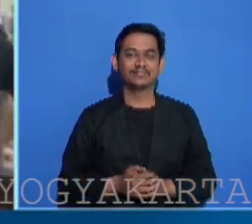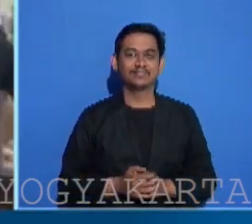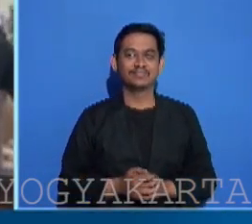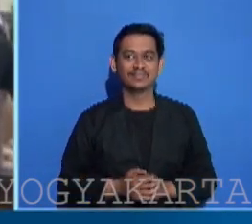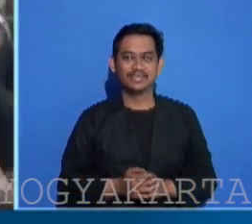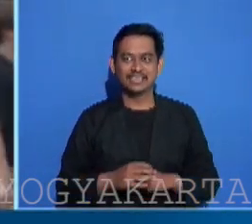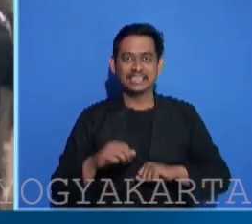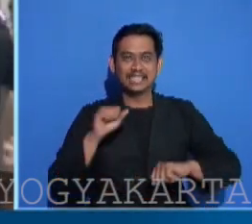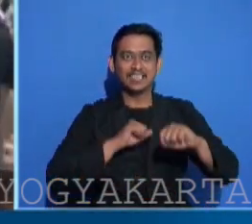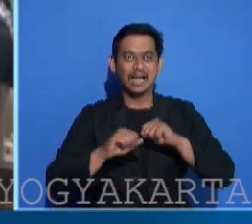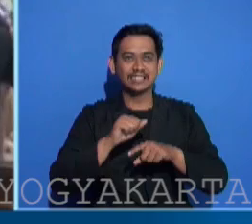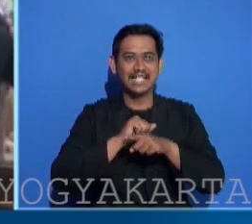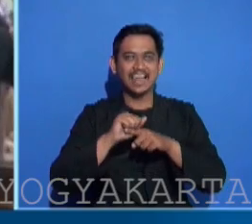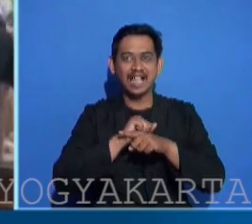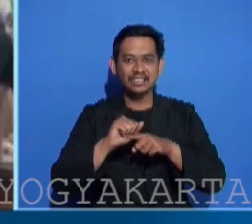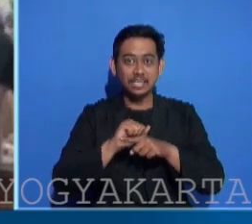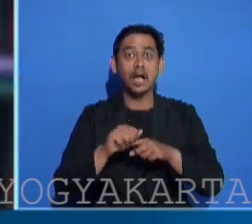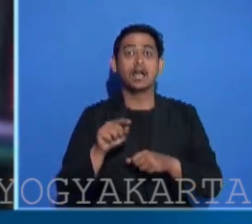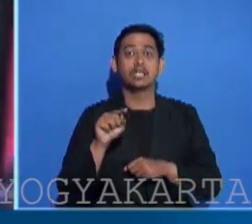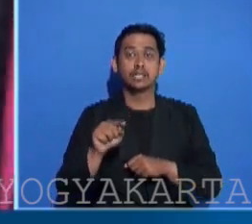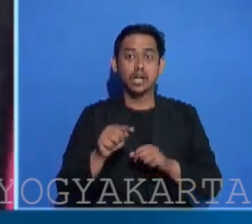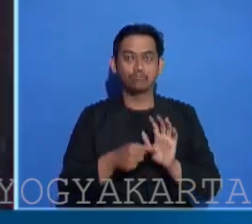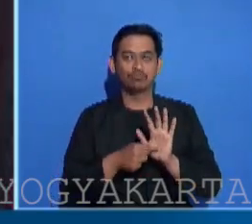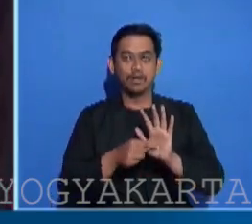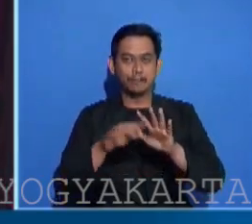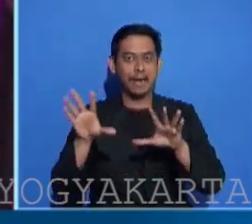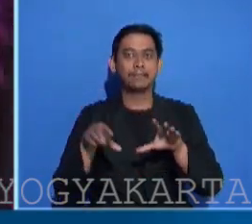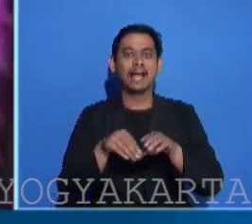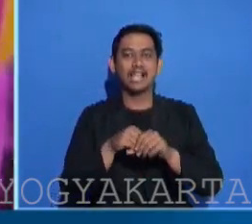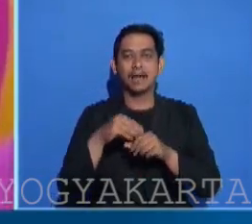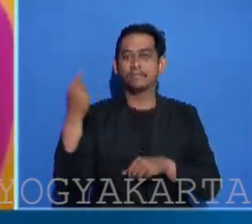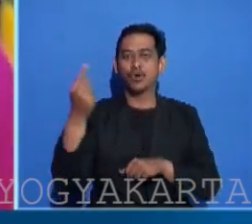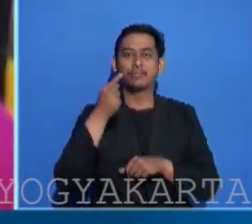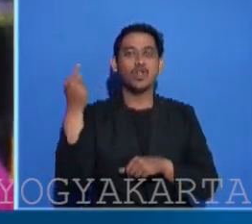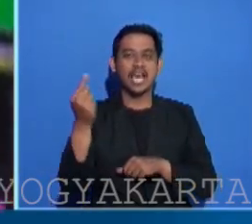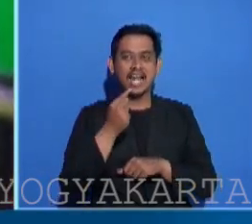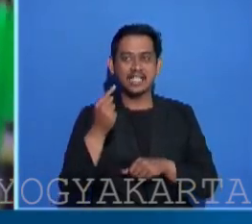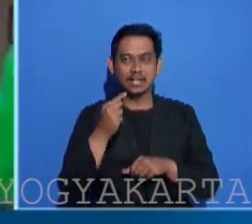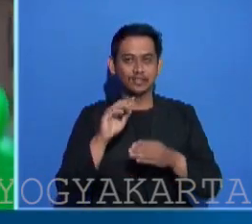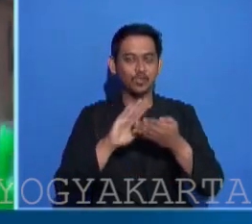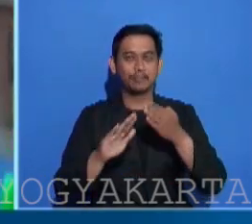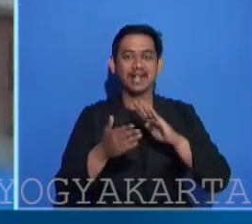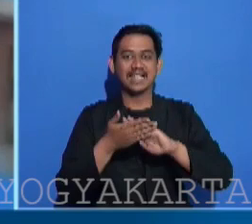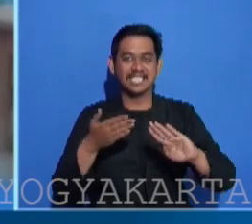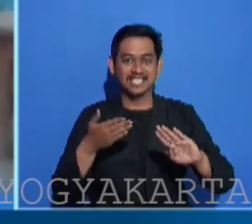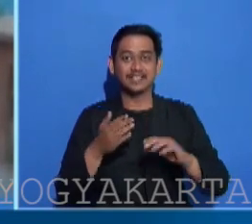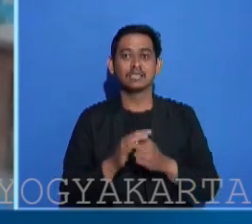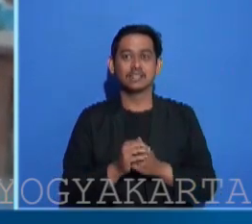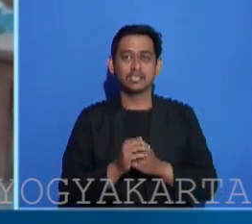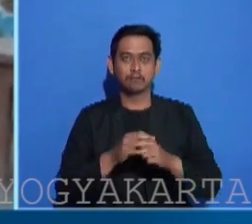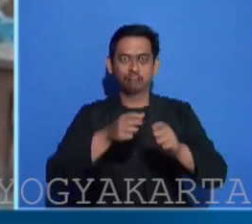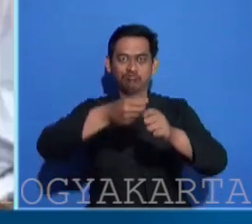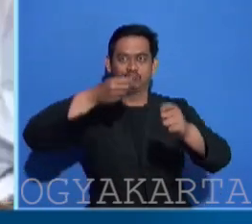Kegiatan pelatihan digelar dengan melibatkan kalangan mahasiswa, umum, akademisi, dan komunitas pelestarian Jemparingan di